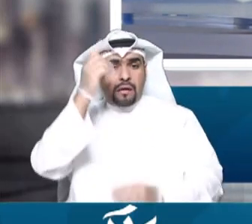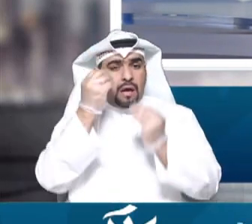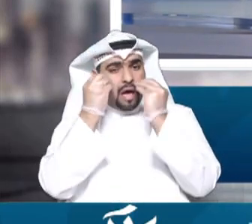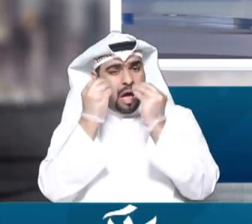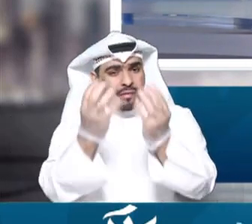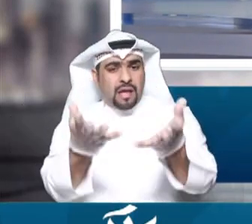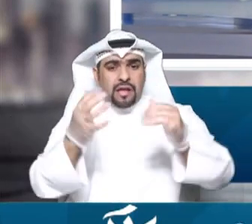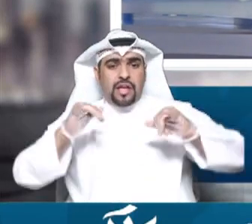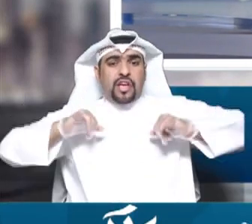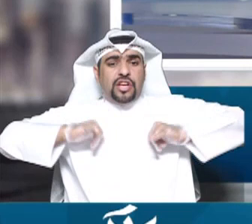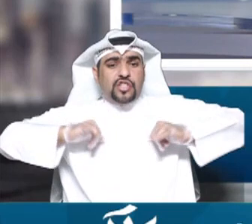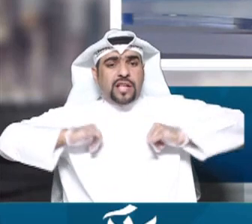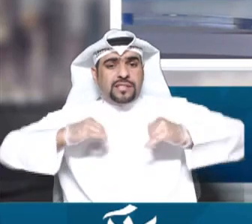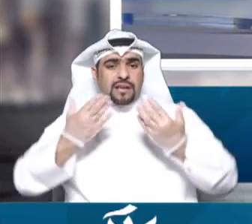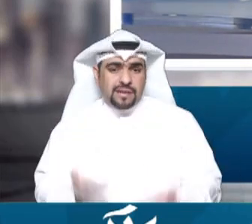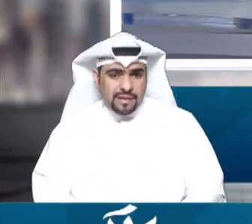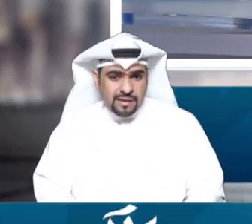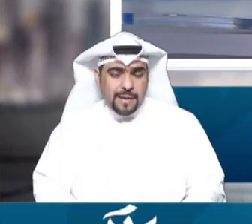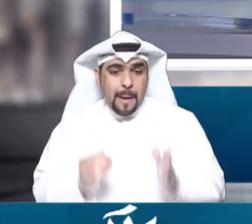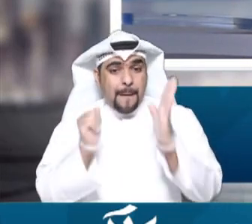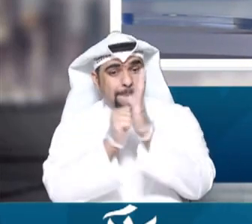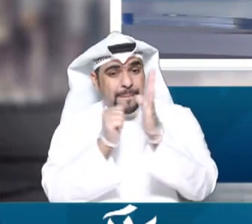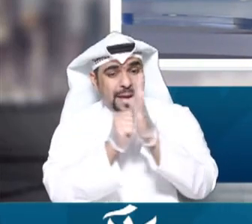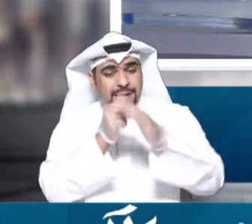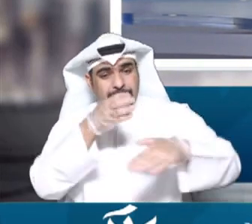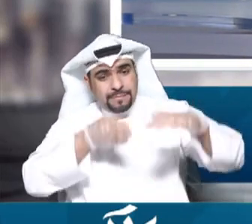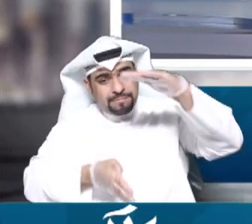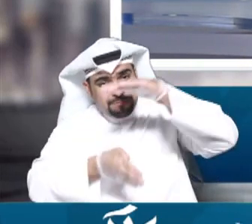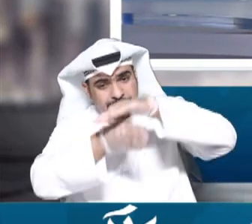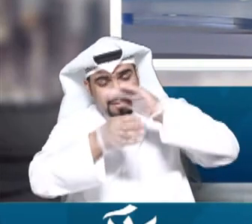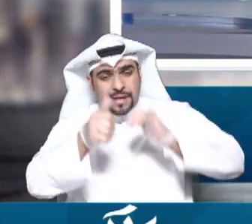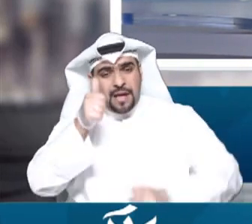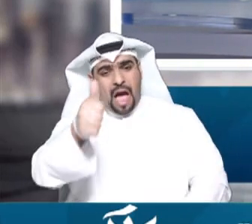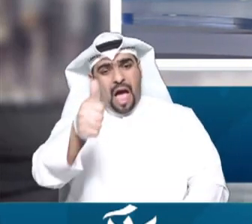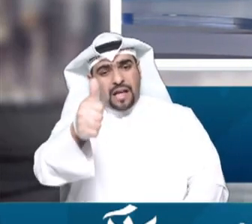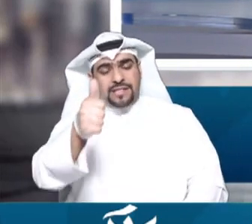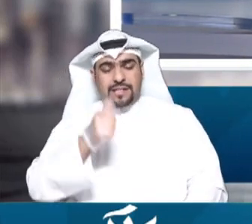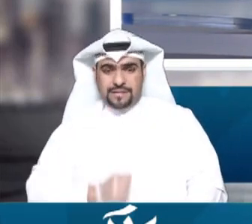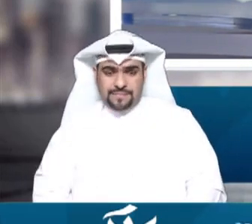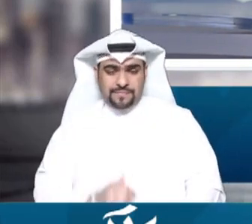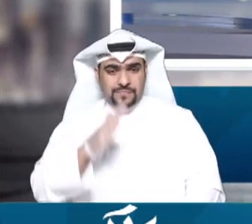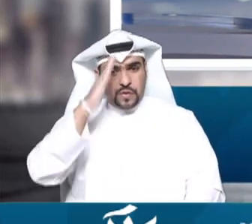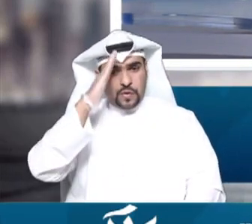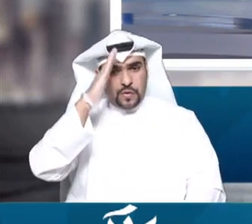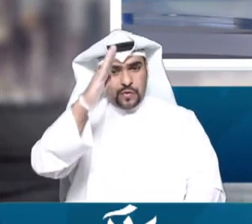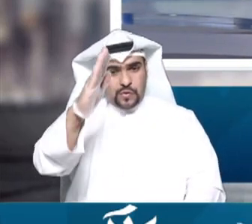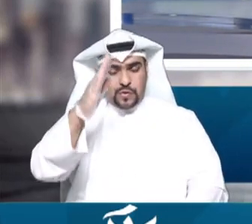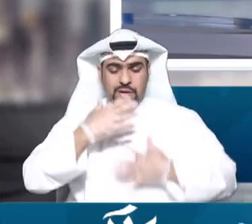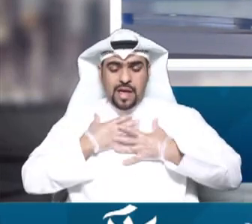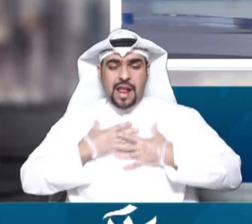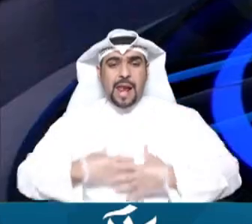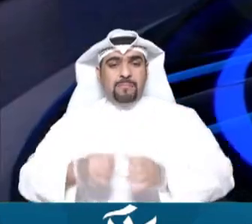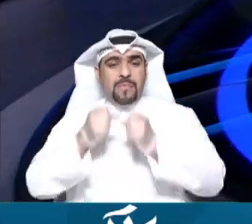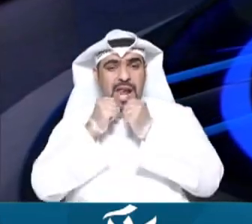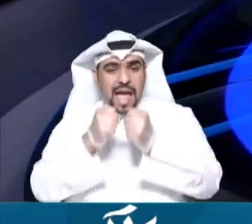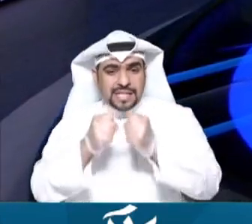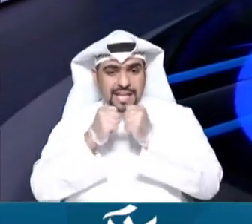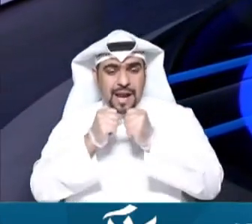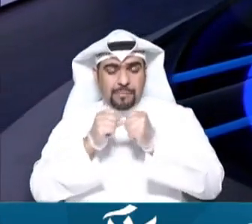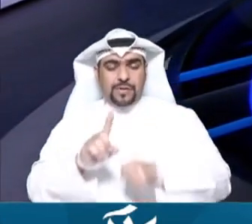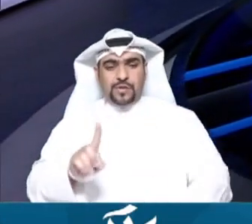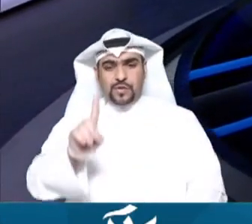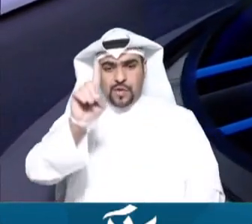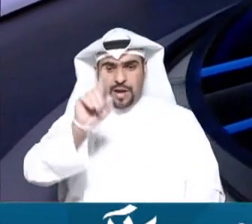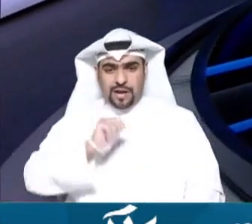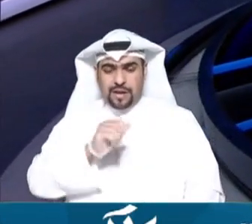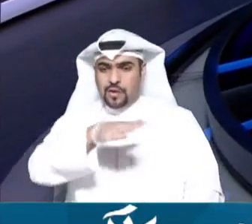قعدوا في بيوتكم. بالفعل يعني، واحنا نضم صوتنا لصوتك سيد صالح غضنفر، ما تشوف شر ان شاء الله، عسى الله يشافيك شفاء تاما